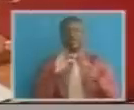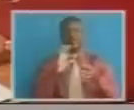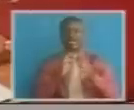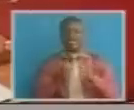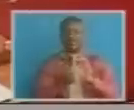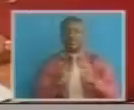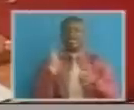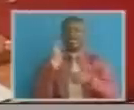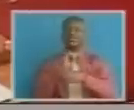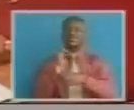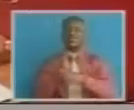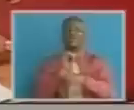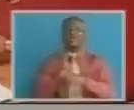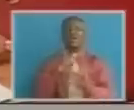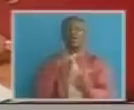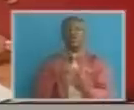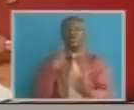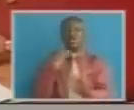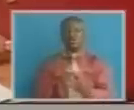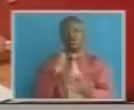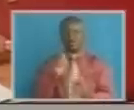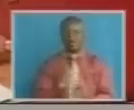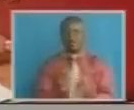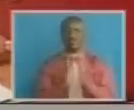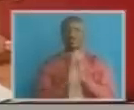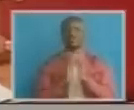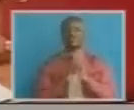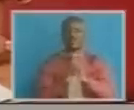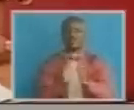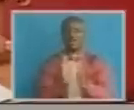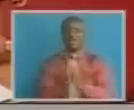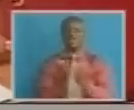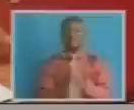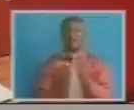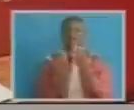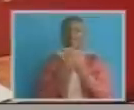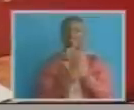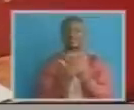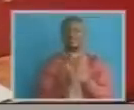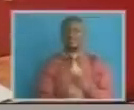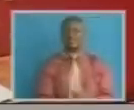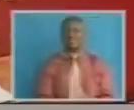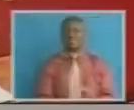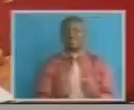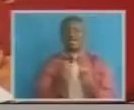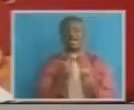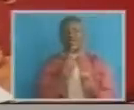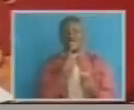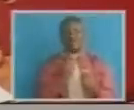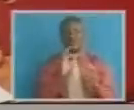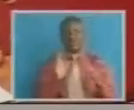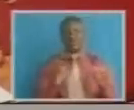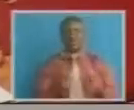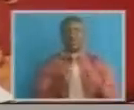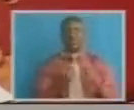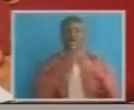uchaguzi ili kuwezesha uchaguzi kufanyika kwa mujibu wa katiba ya nchi Ibara ya 747 imetamka bayana kuwa kwa madhumuni